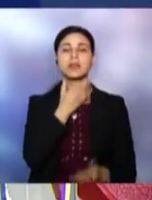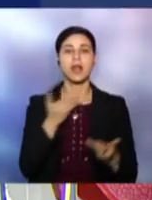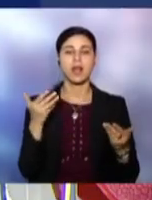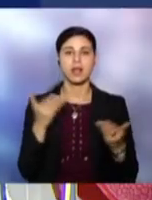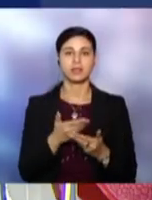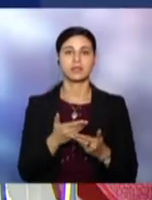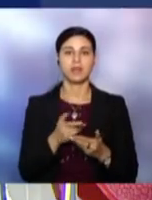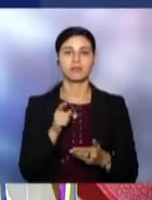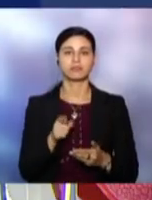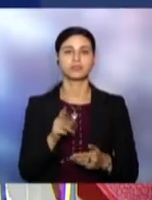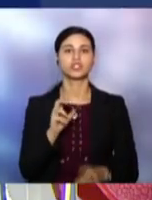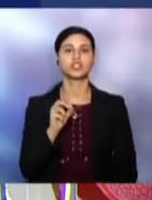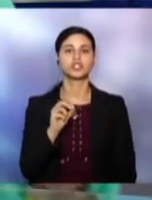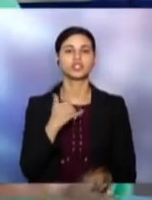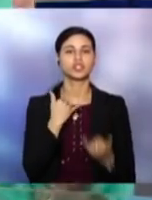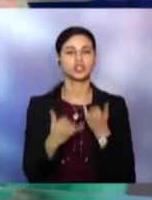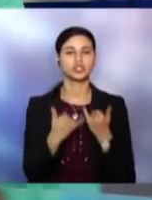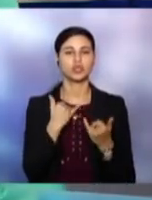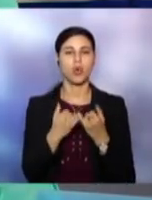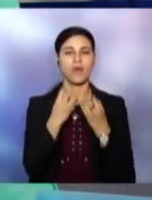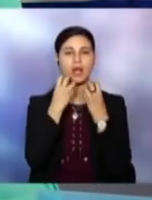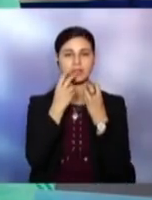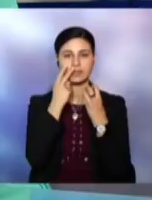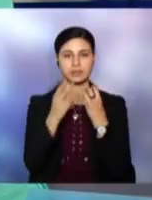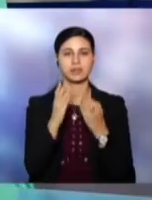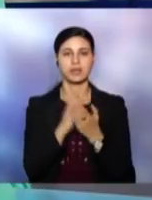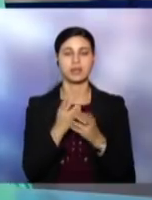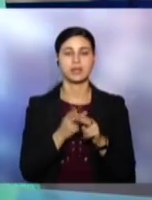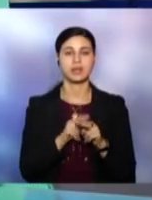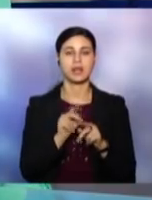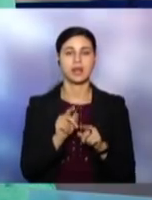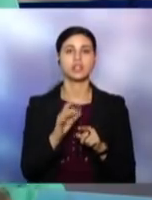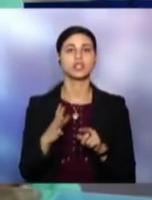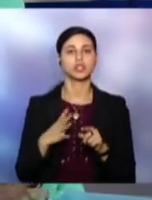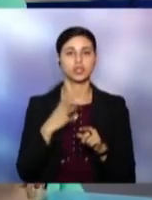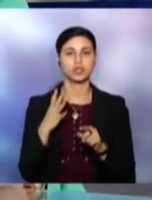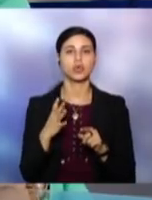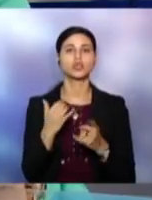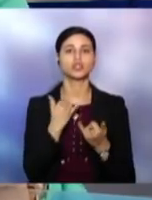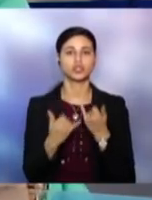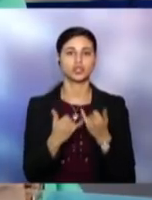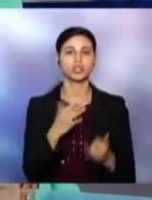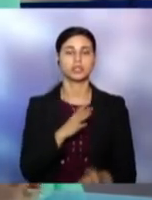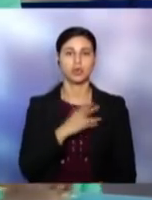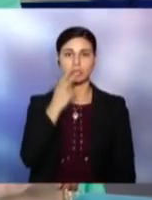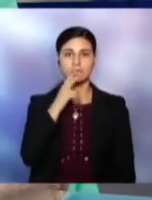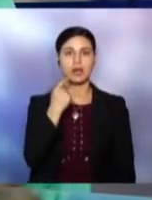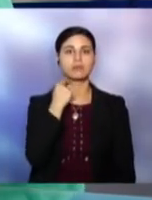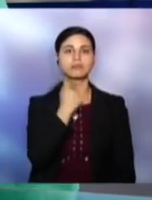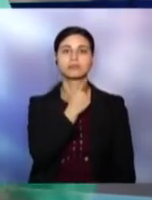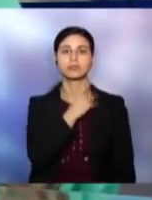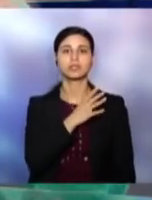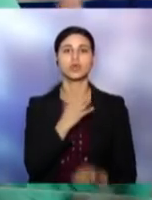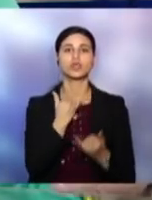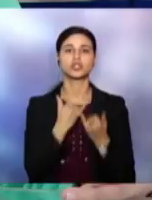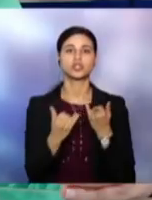ჩირქოვანი ტონზილიტით, იქ სადაც ყოველთვის აი ამ დროს ამ ქალბატონთან იყო ჩირქი, ნანახი იყო რომ იყო ჩირქი